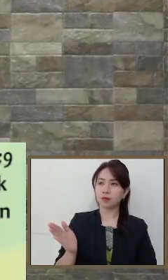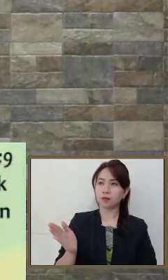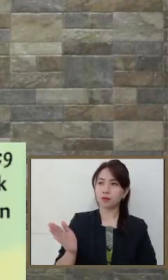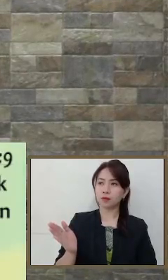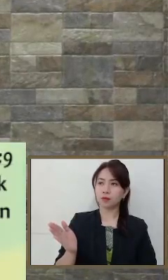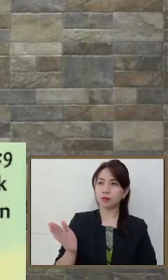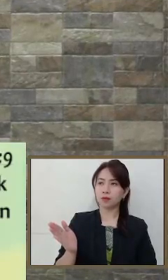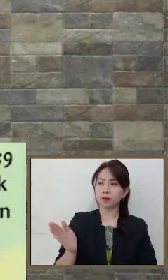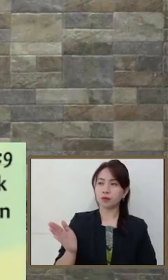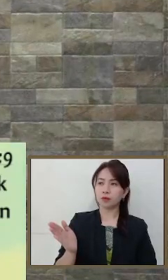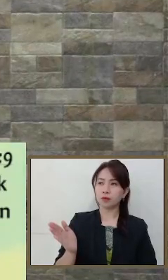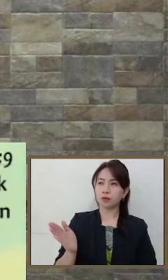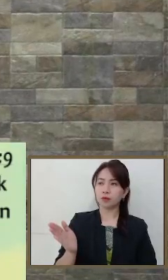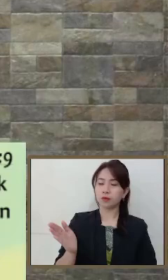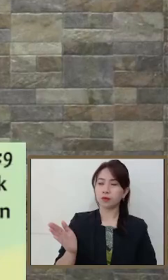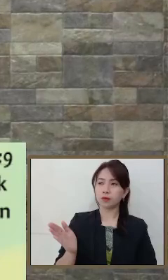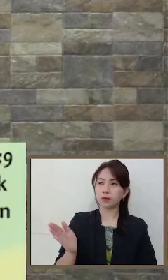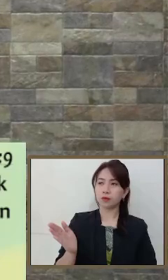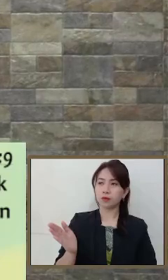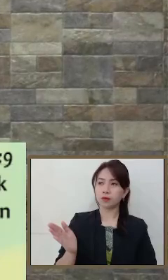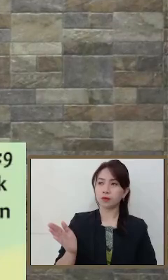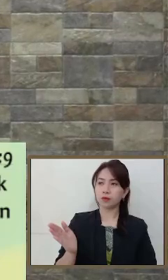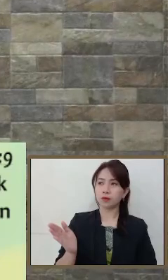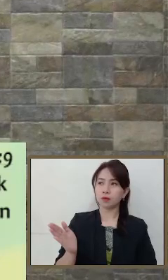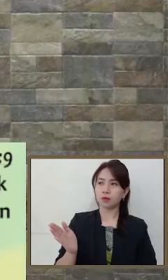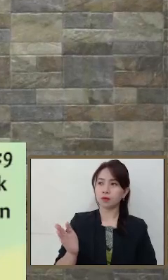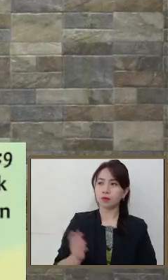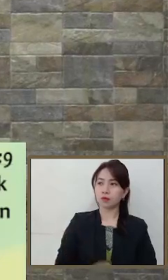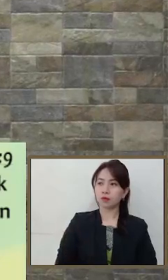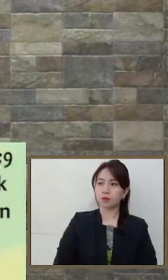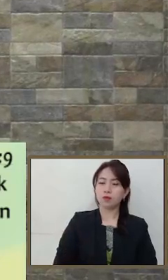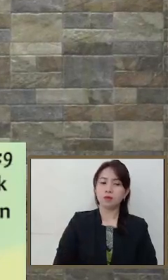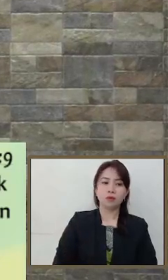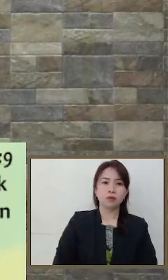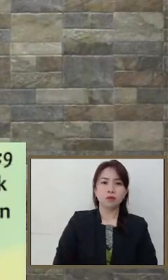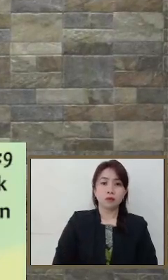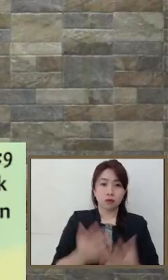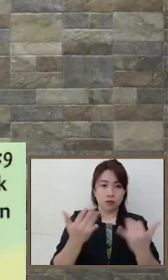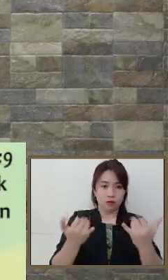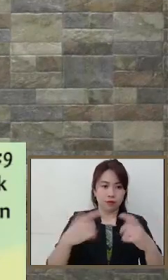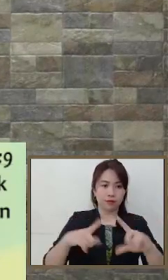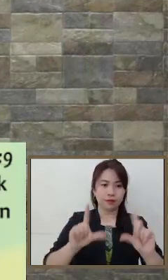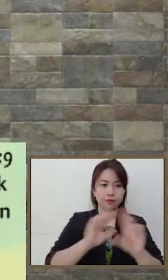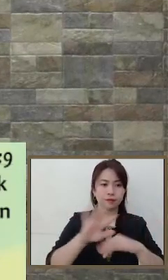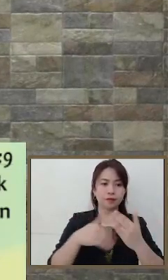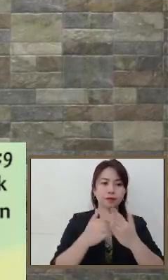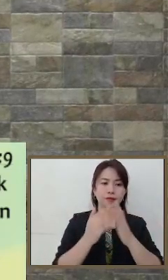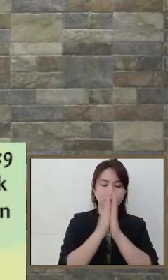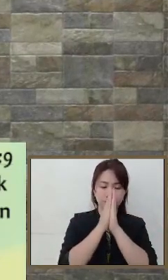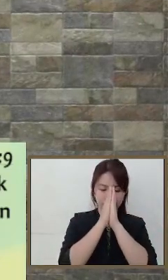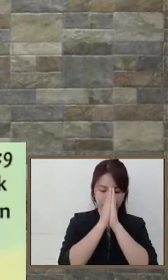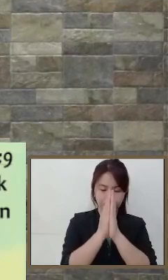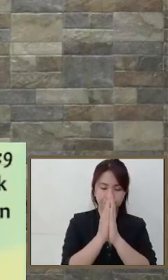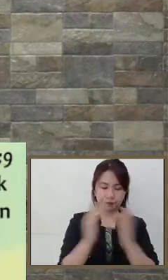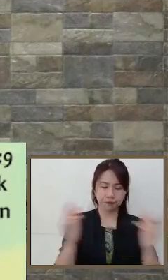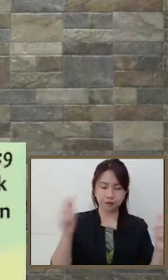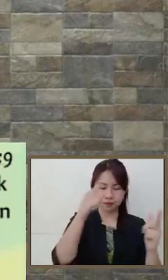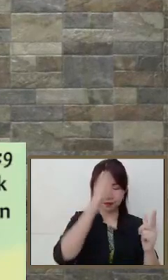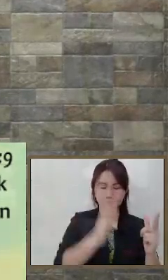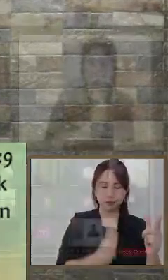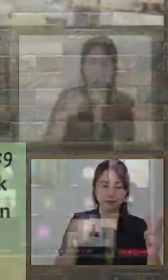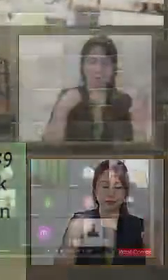this great wickedness and sin against God tayo po'y sandaling manalangin Let's pray Dakilang Diyos na